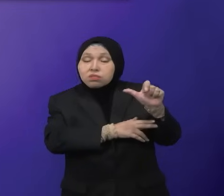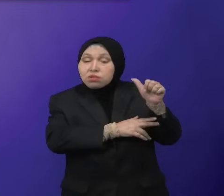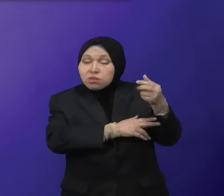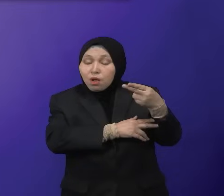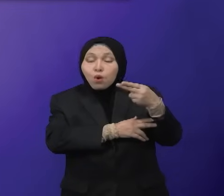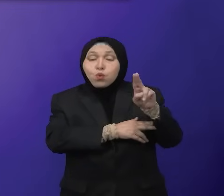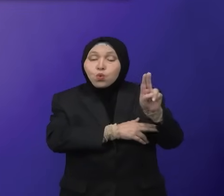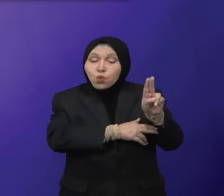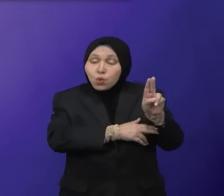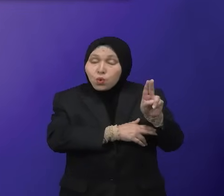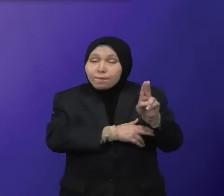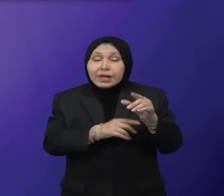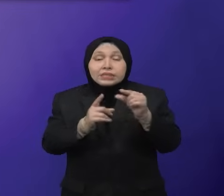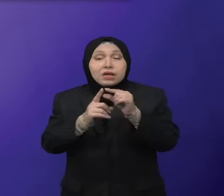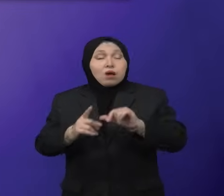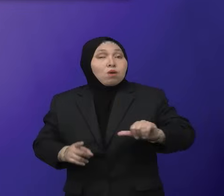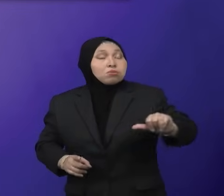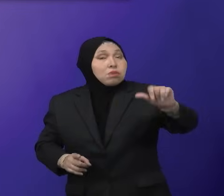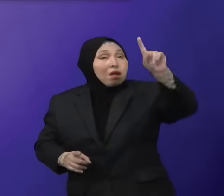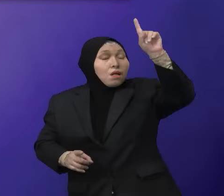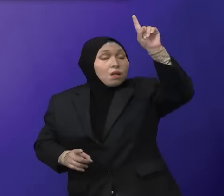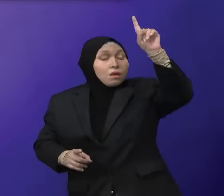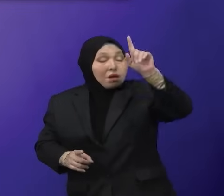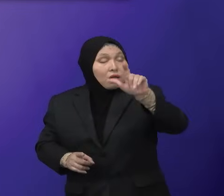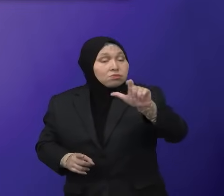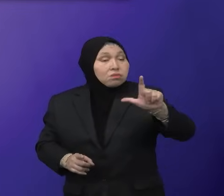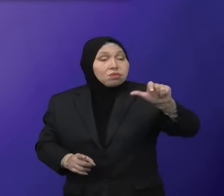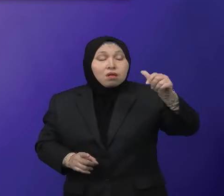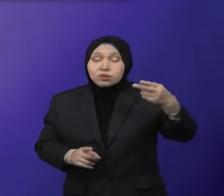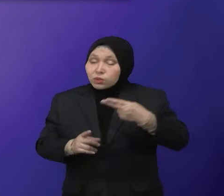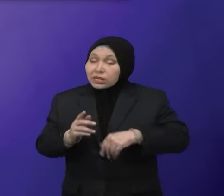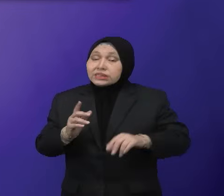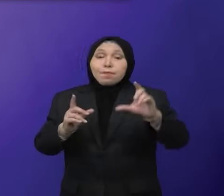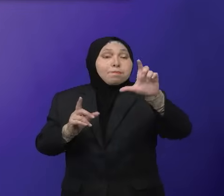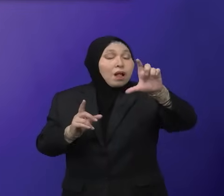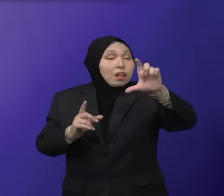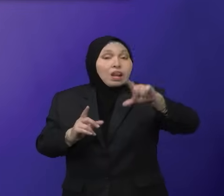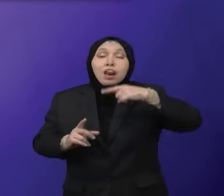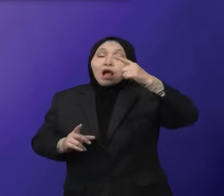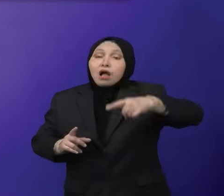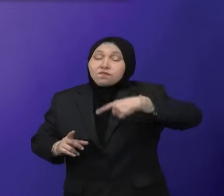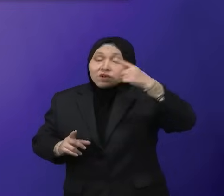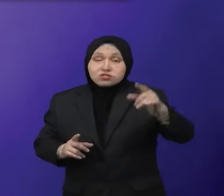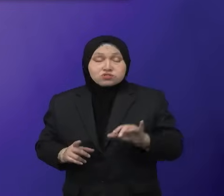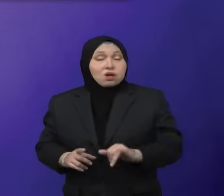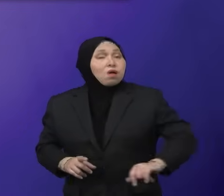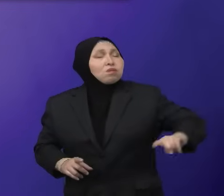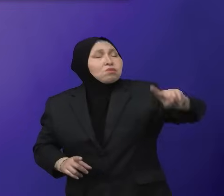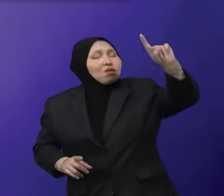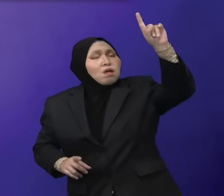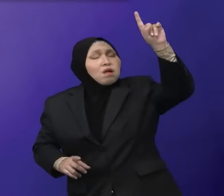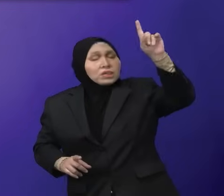Yuridullahu. Perkataan Allah tu ditebalkan. Perkataan Allah tu ditebalkan. Lafaz al-jalalah, lafaz